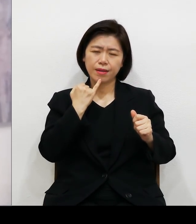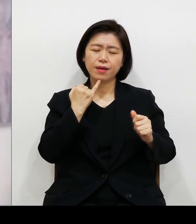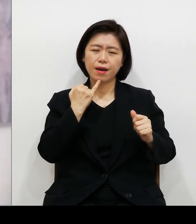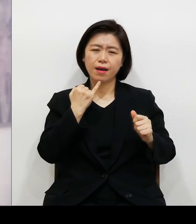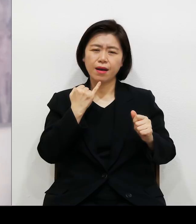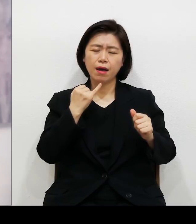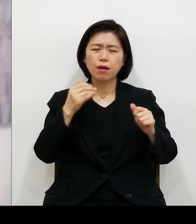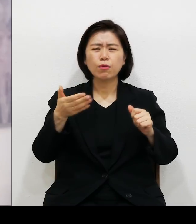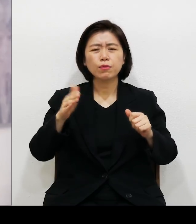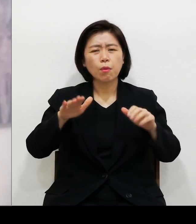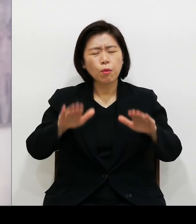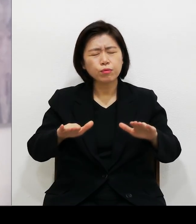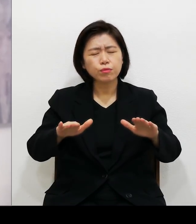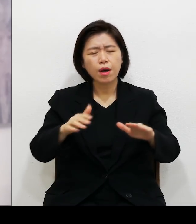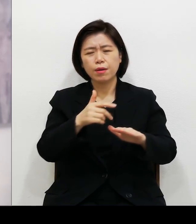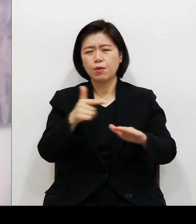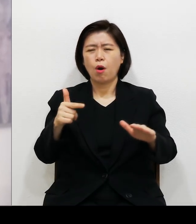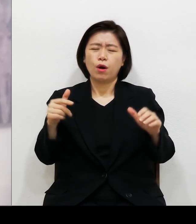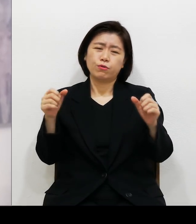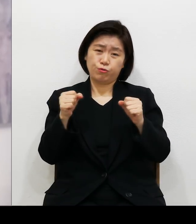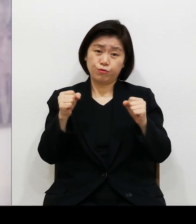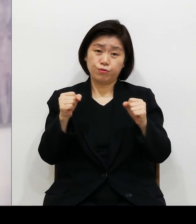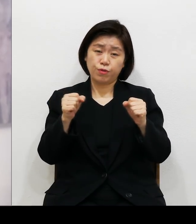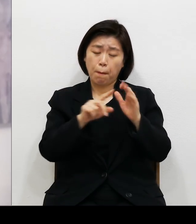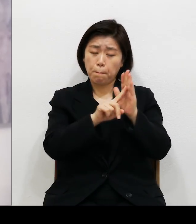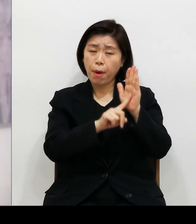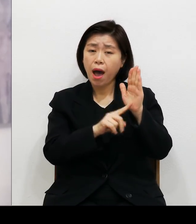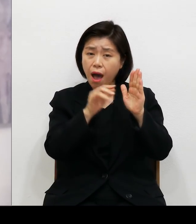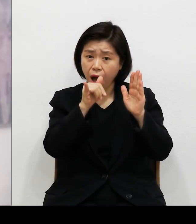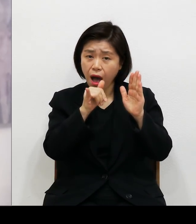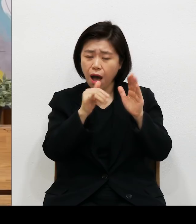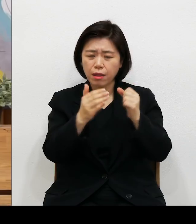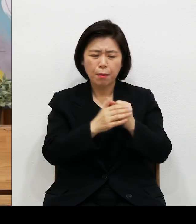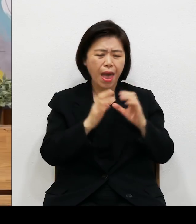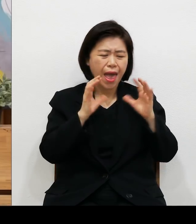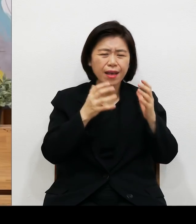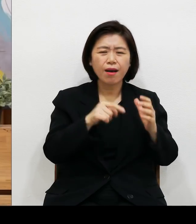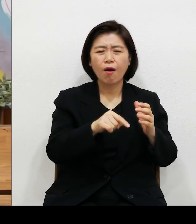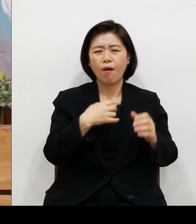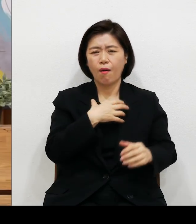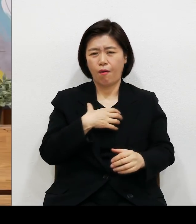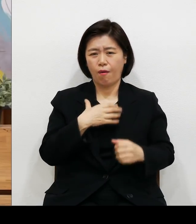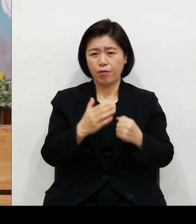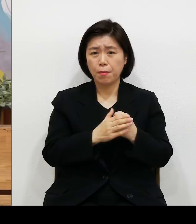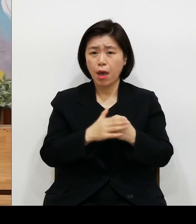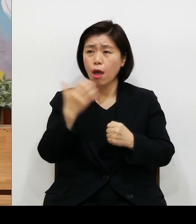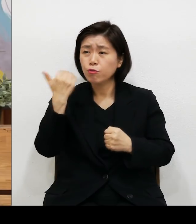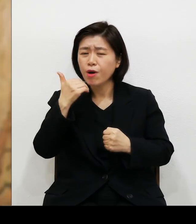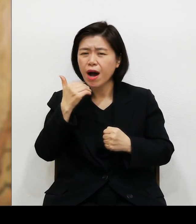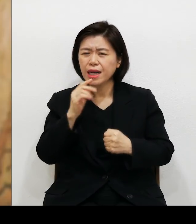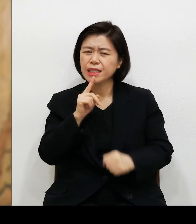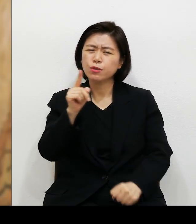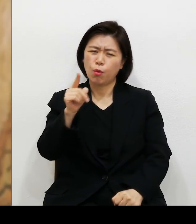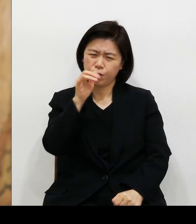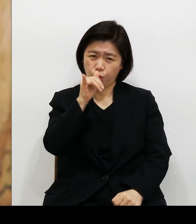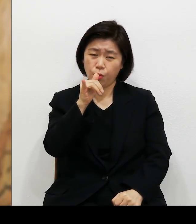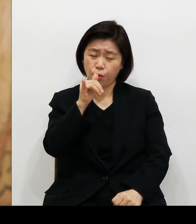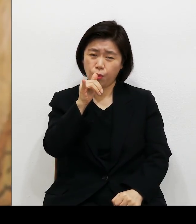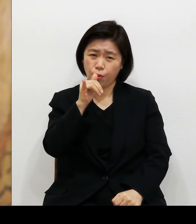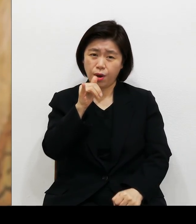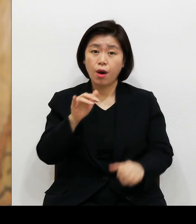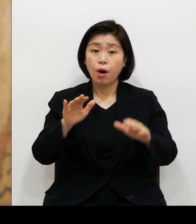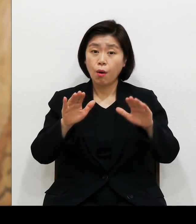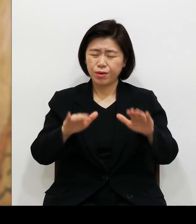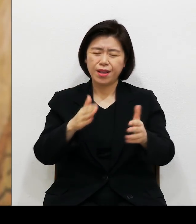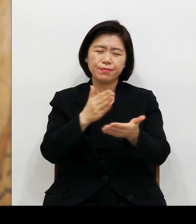있어요. 근데 오늘 너무 추우니까 그게 아기가 걱정되는지 신고가 들어왔어요. 정말 조금 그